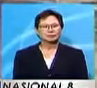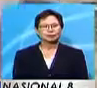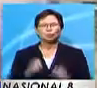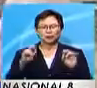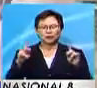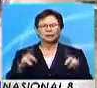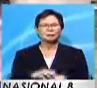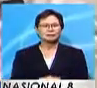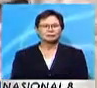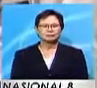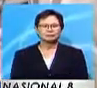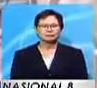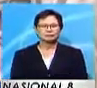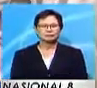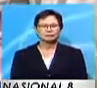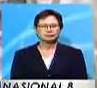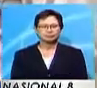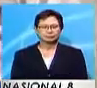siksikitah